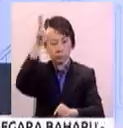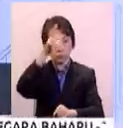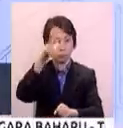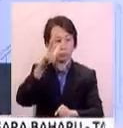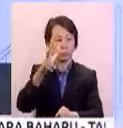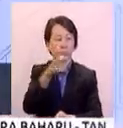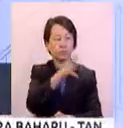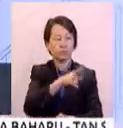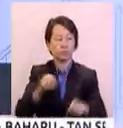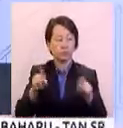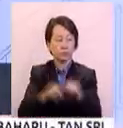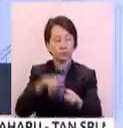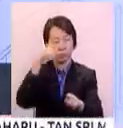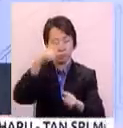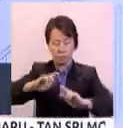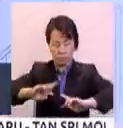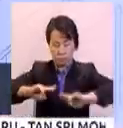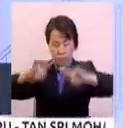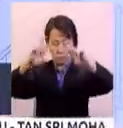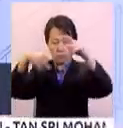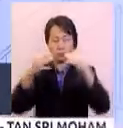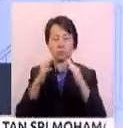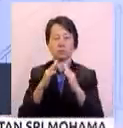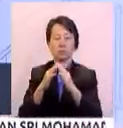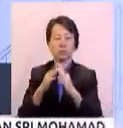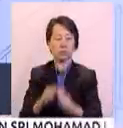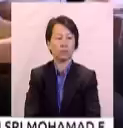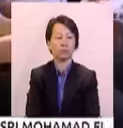strategy for national housing.